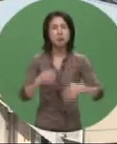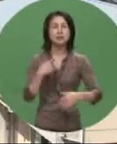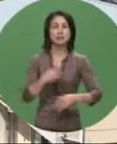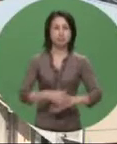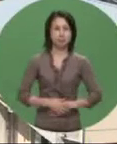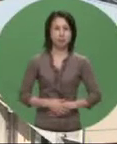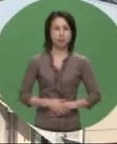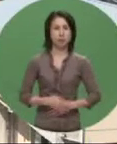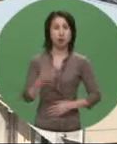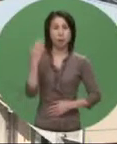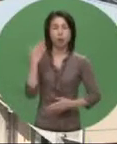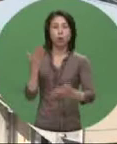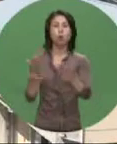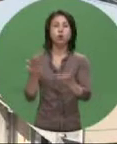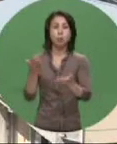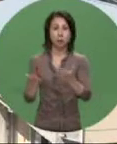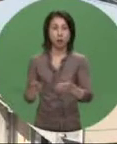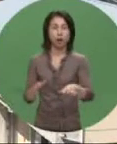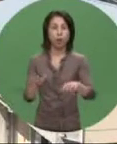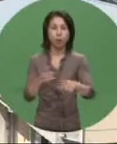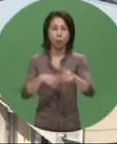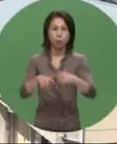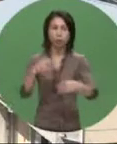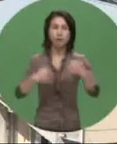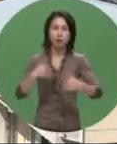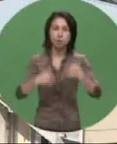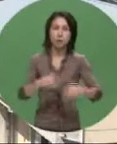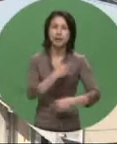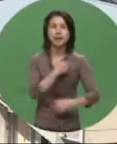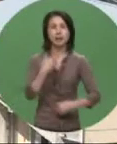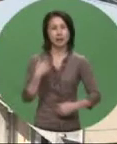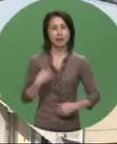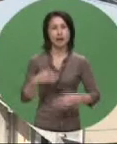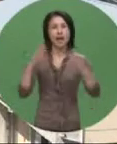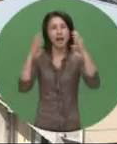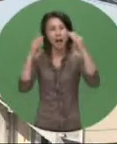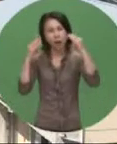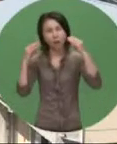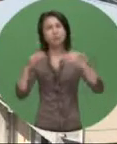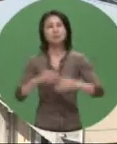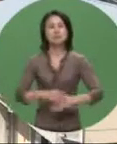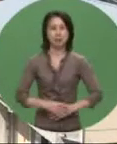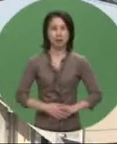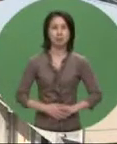例年にも増して楽しめましたと笑顔がこぼれていました。